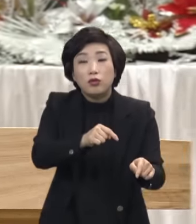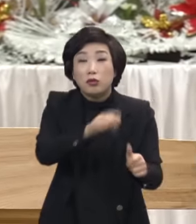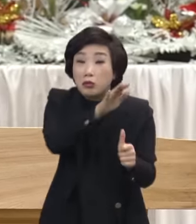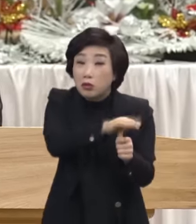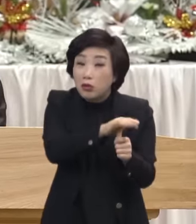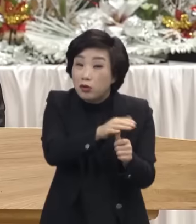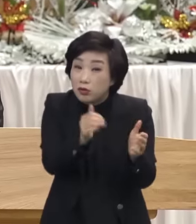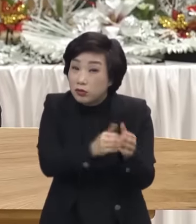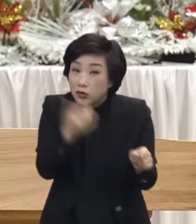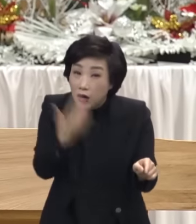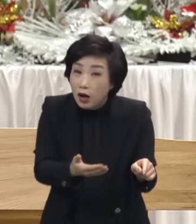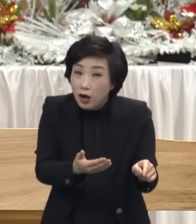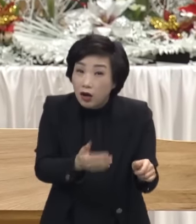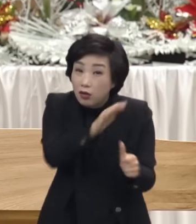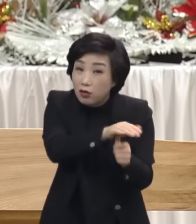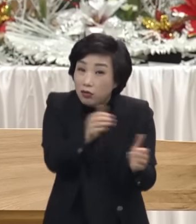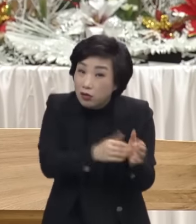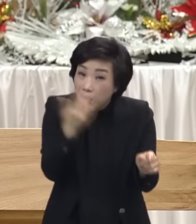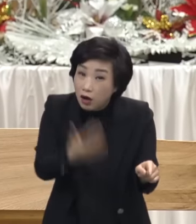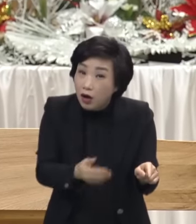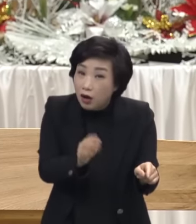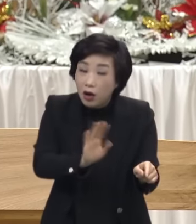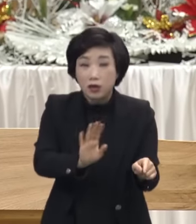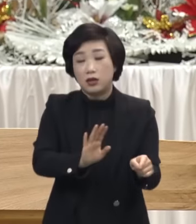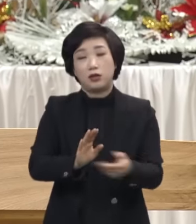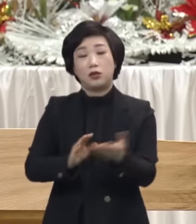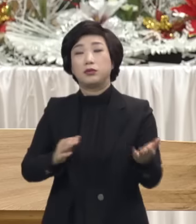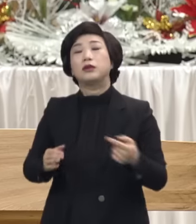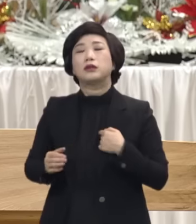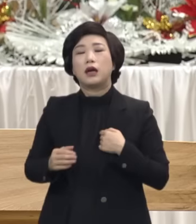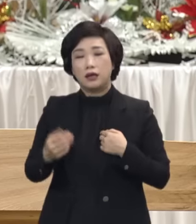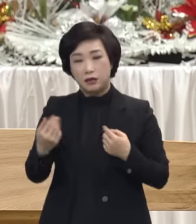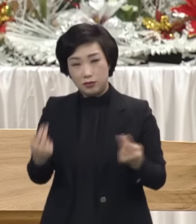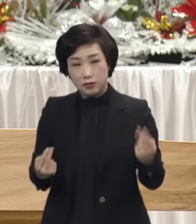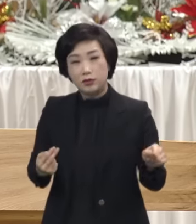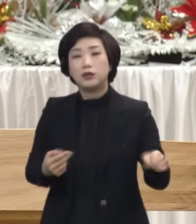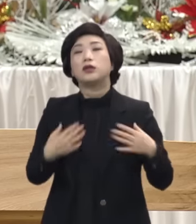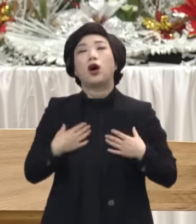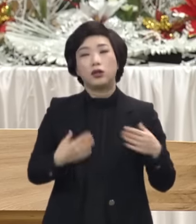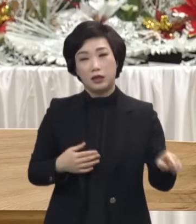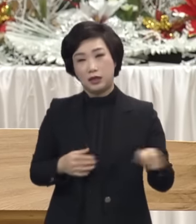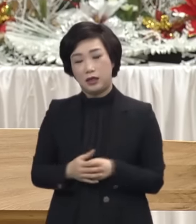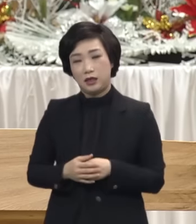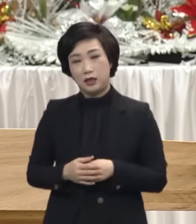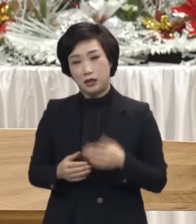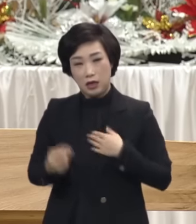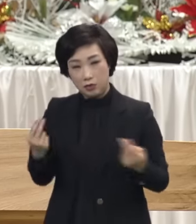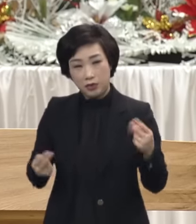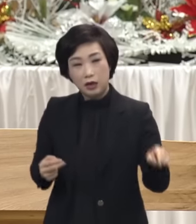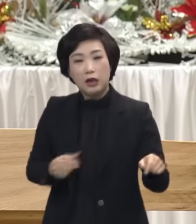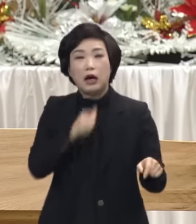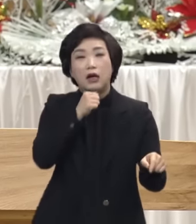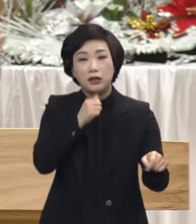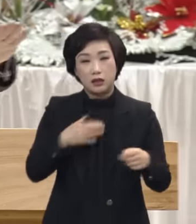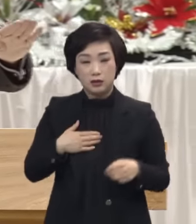적은 애들입니까? 아니요, 나보다 연약한 사람, 나보다 가난한